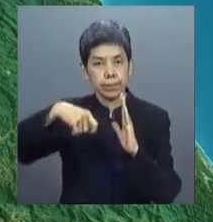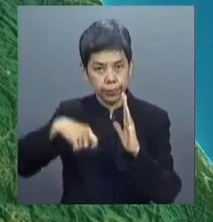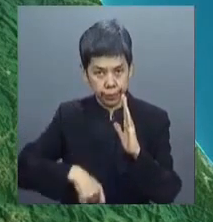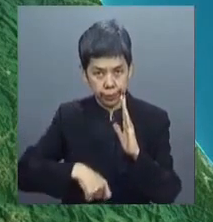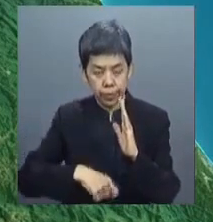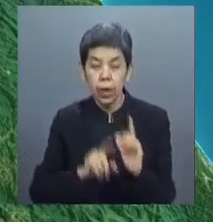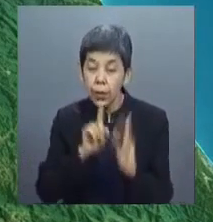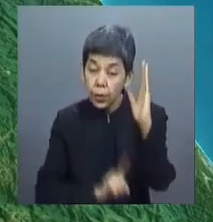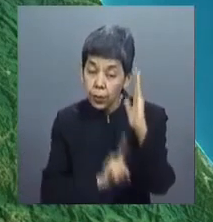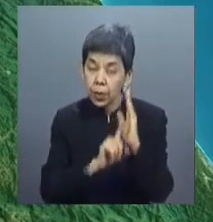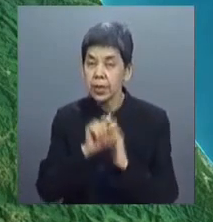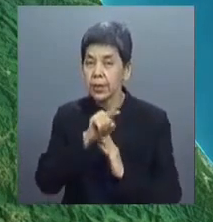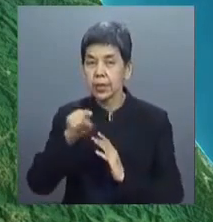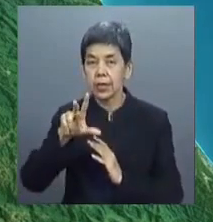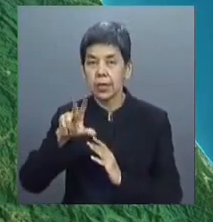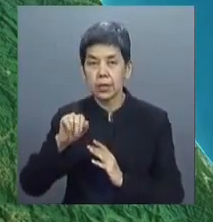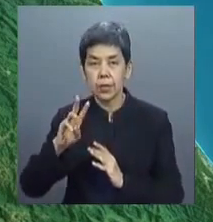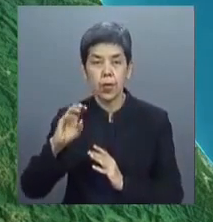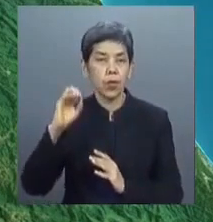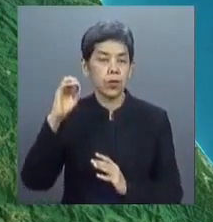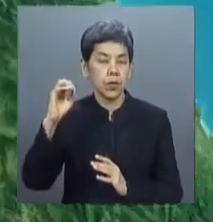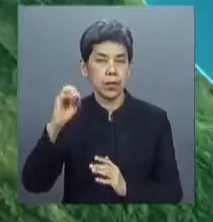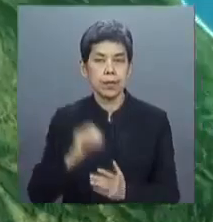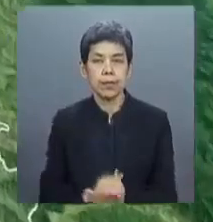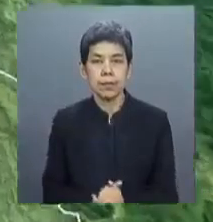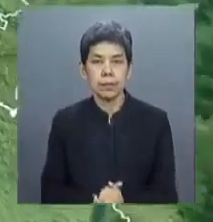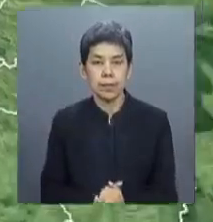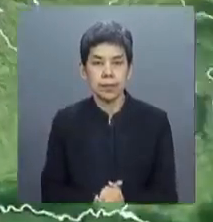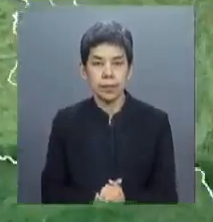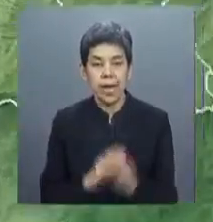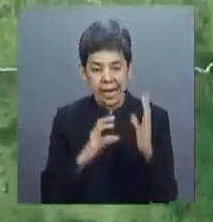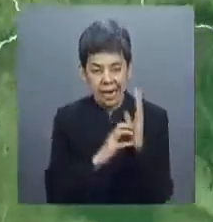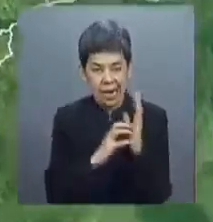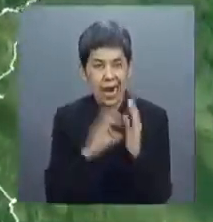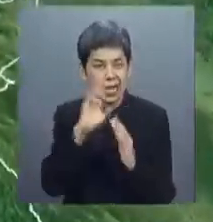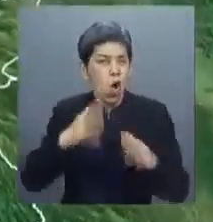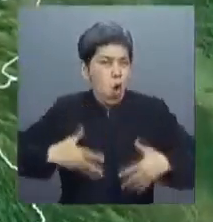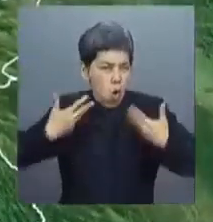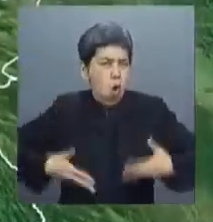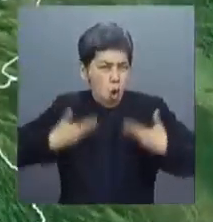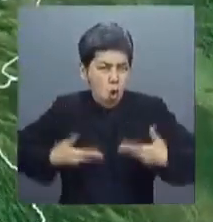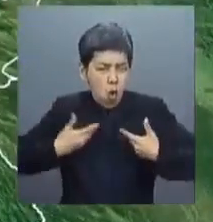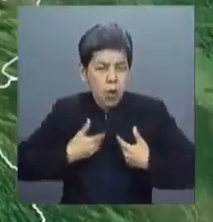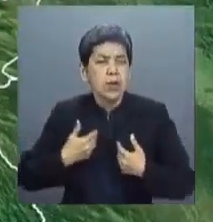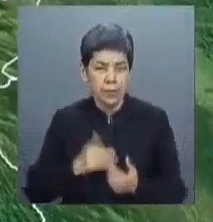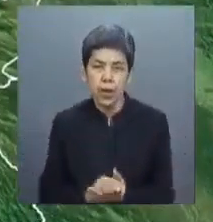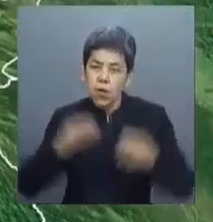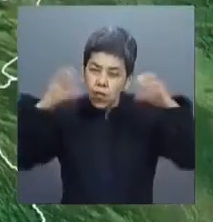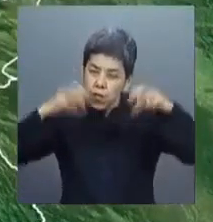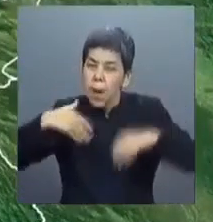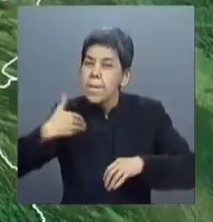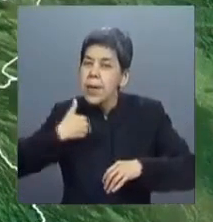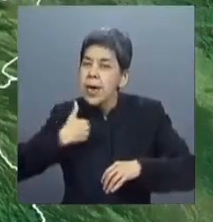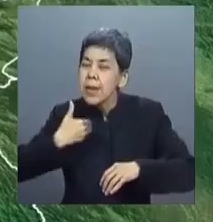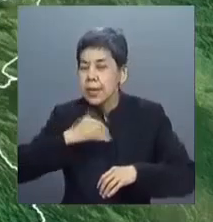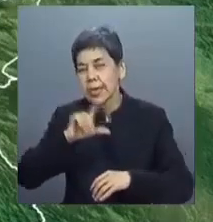อุณหภูมิระหว่าง 21-36 องศาเซลเซียสภาคกลางอากาศร้อนในตอนกลางวันกับมีเมฆเป็นส่วนมากและมีฝนฟ้าคะนองเป็น